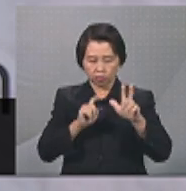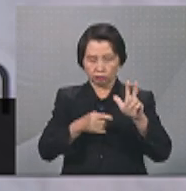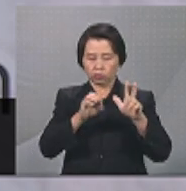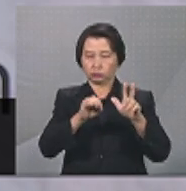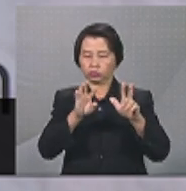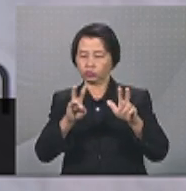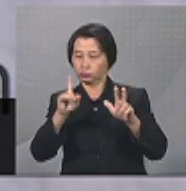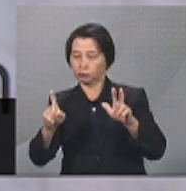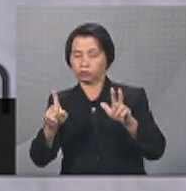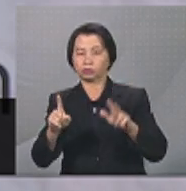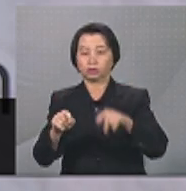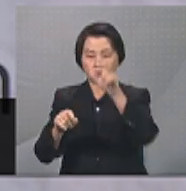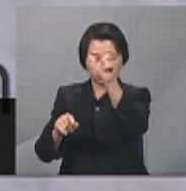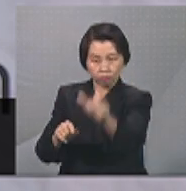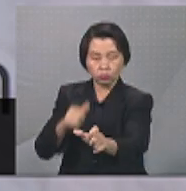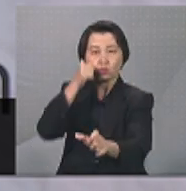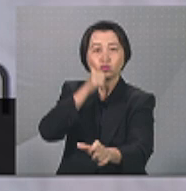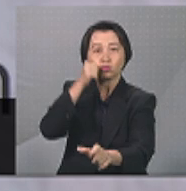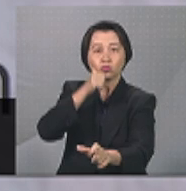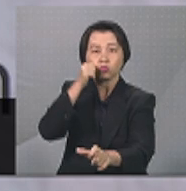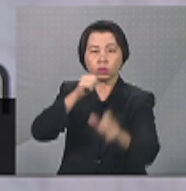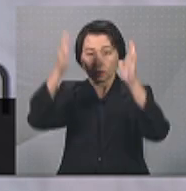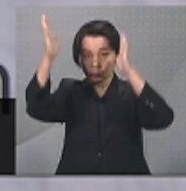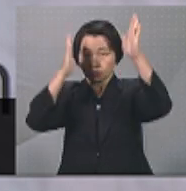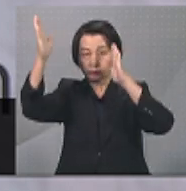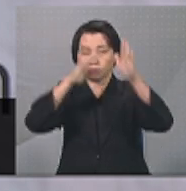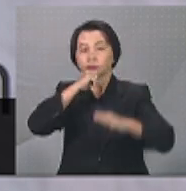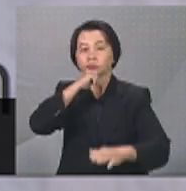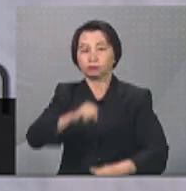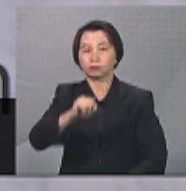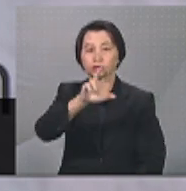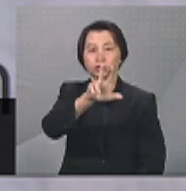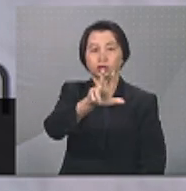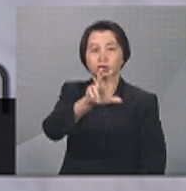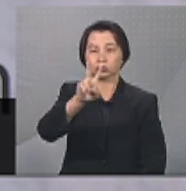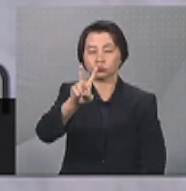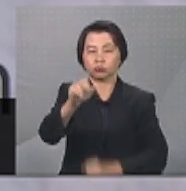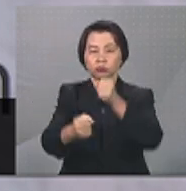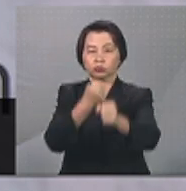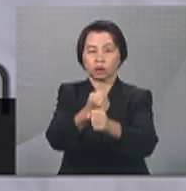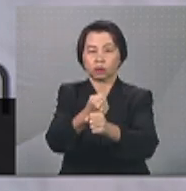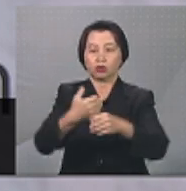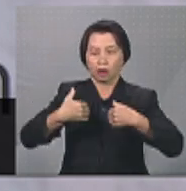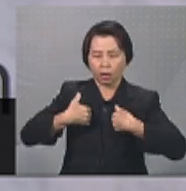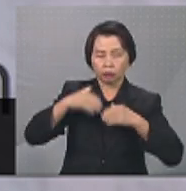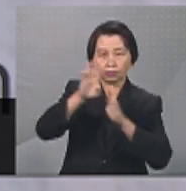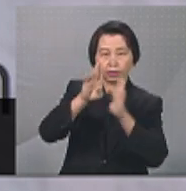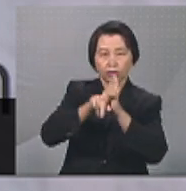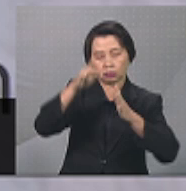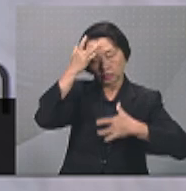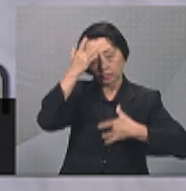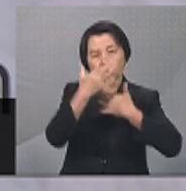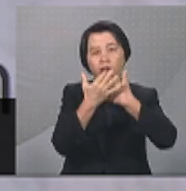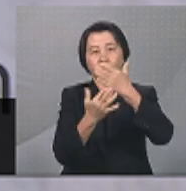3,871, merupakan perempuan warga negara Malaysia berumur 32 tahun dan mempunyai latar belakang penyakit darah